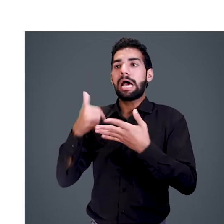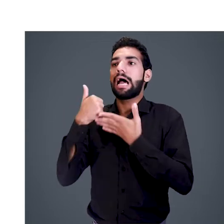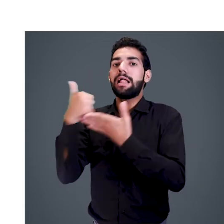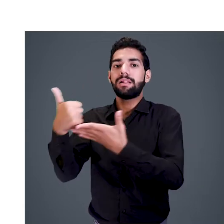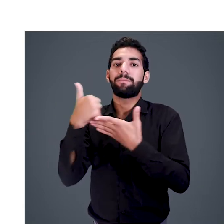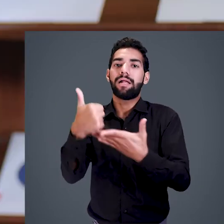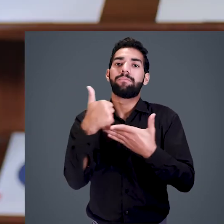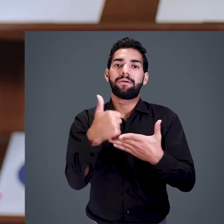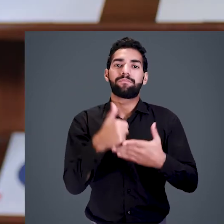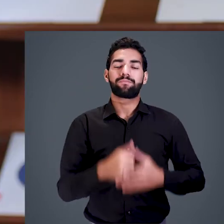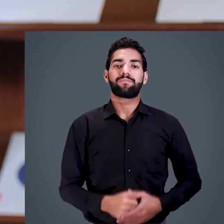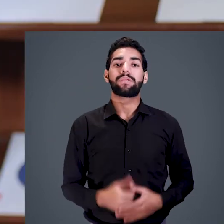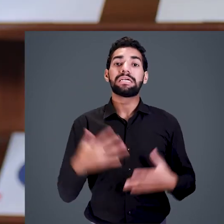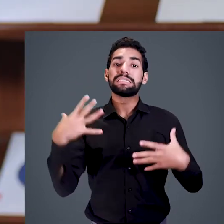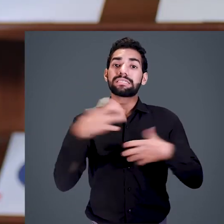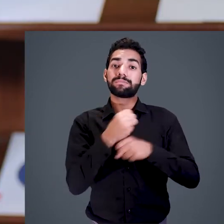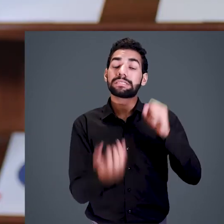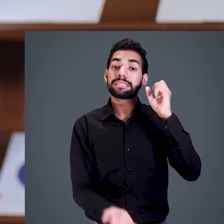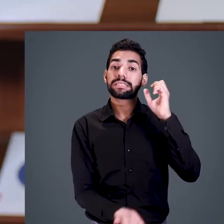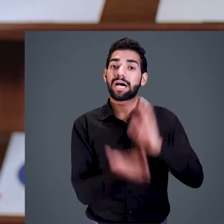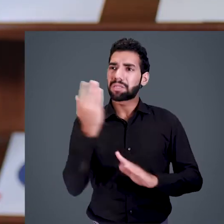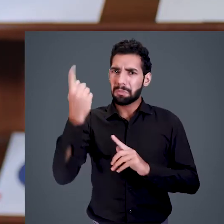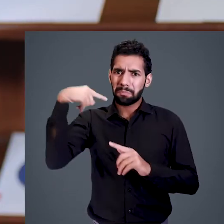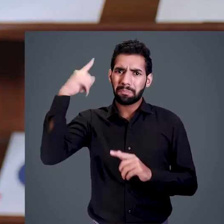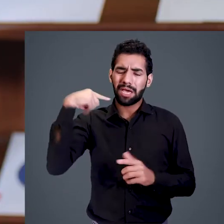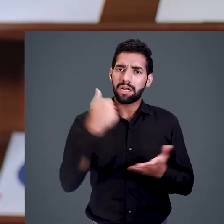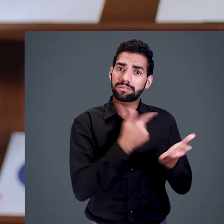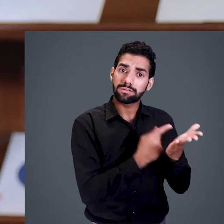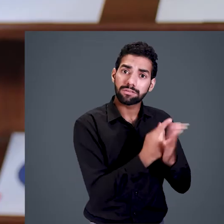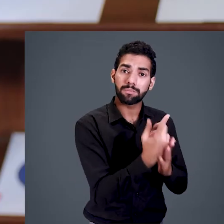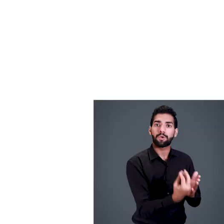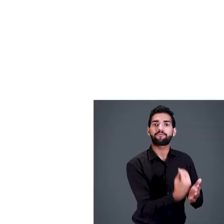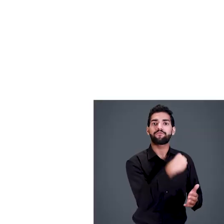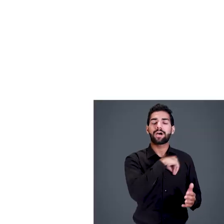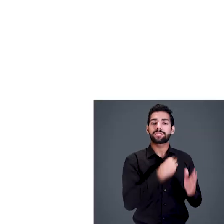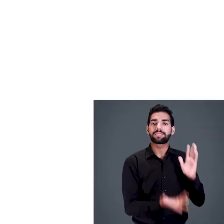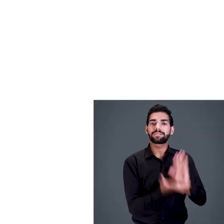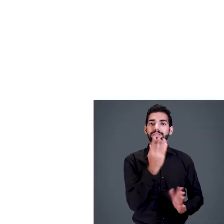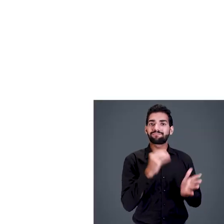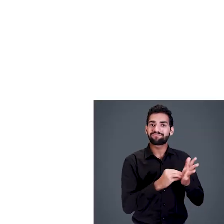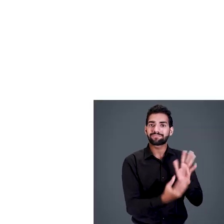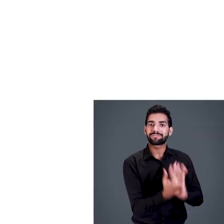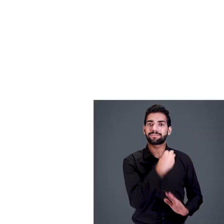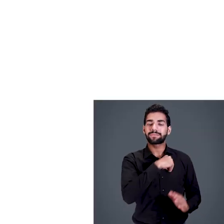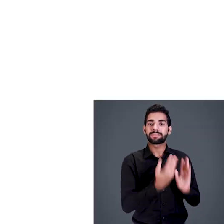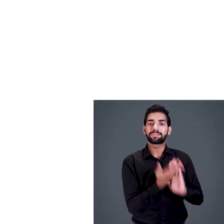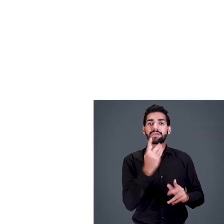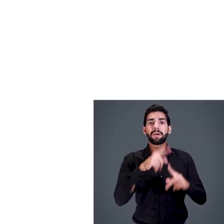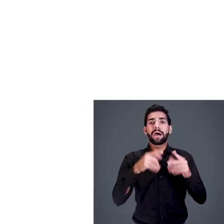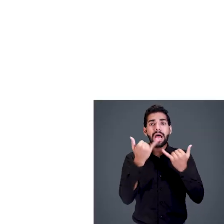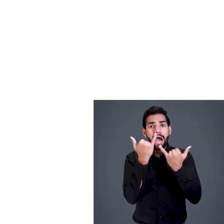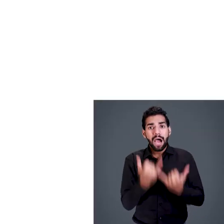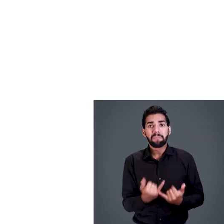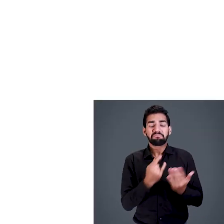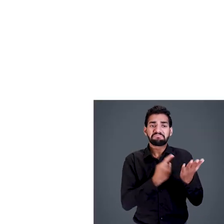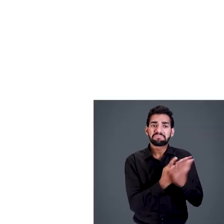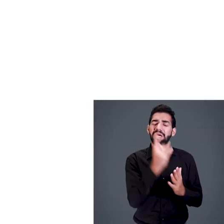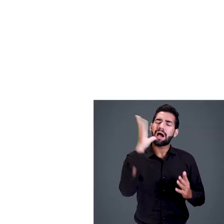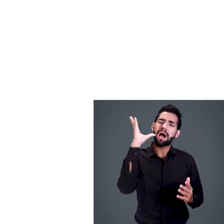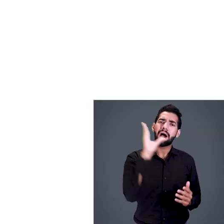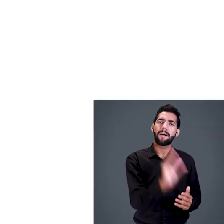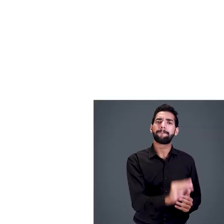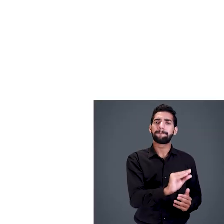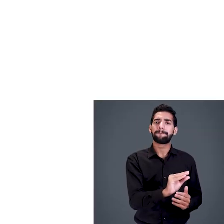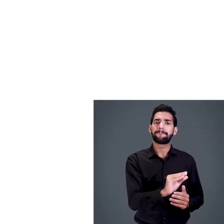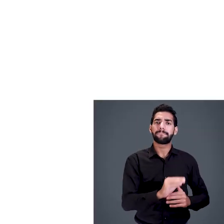سروس سیکٹر ہے. ایک زمانے میں سب سے زیادہ زراعت کنٹریبیوٹ کرتا تھا، لیکن اس وقت سب سے کم آپ کا ایگریکلچر ہے جو